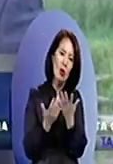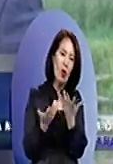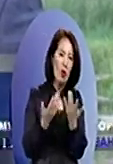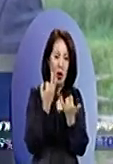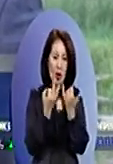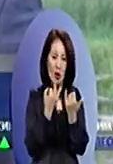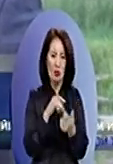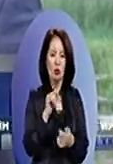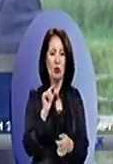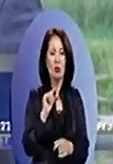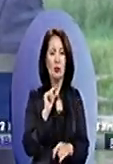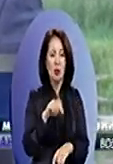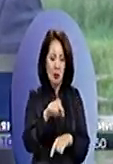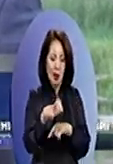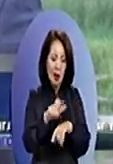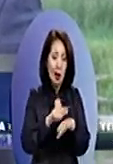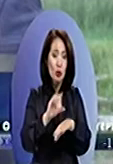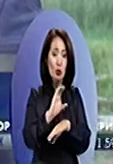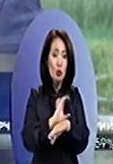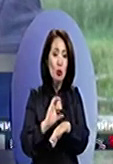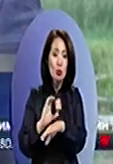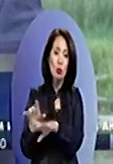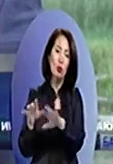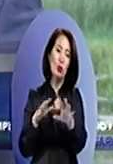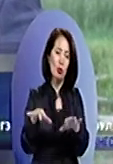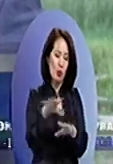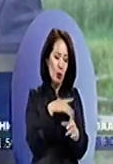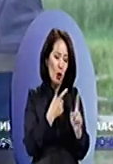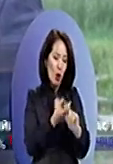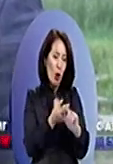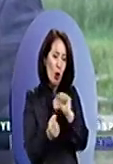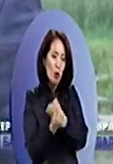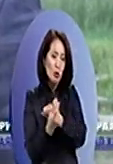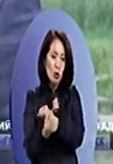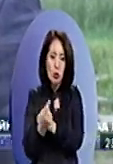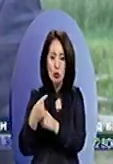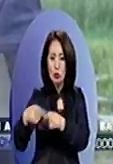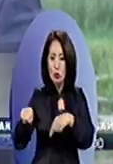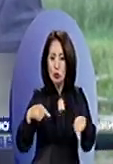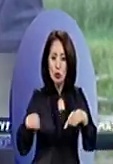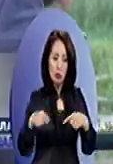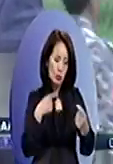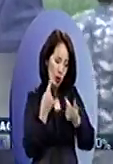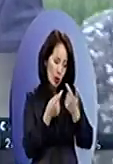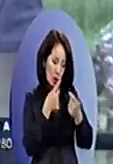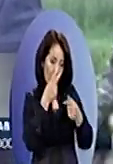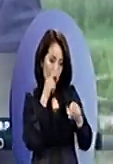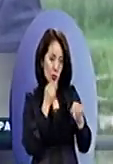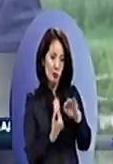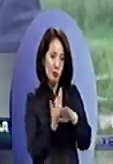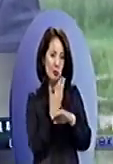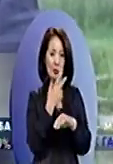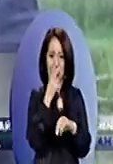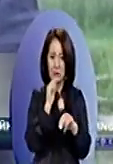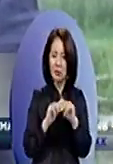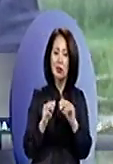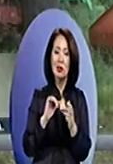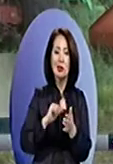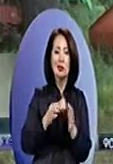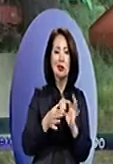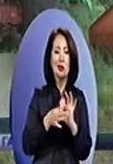мэтсэн зүйлүүдийг дор бүрнэ. Сум суманд одоо байгаа онцлогуудаасаа энэ шалтгаалаад явчих